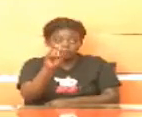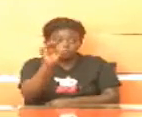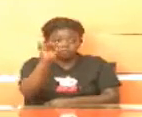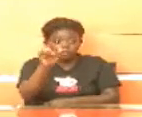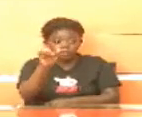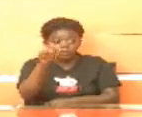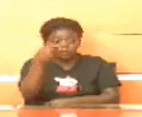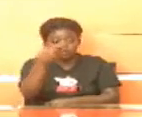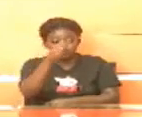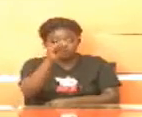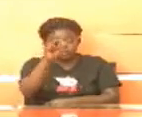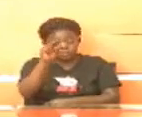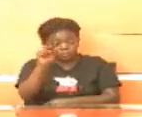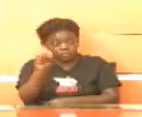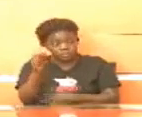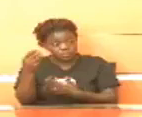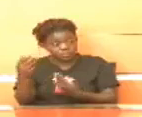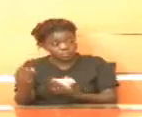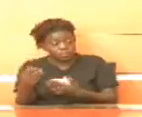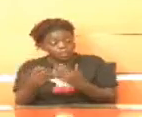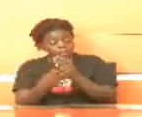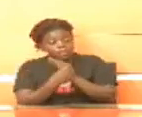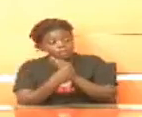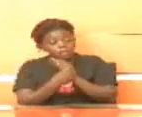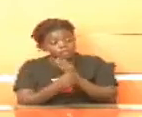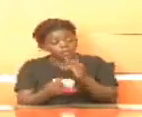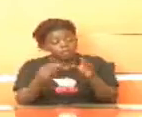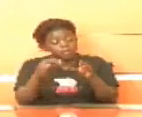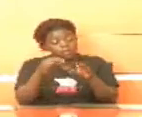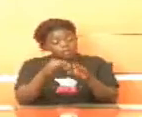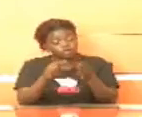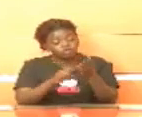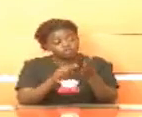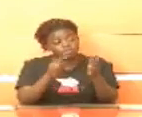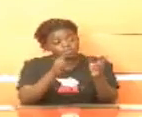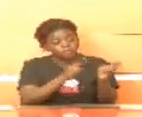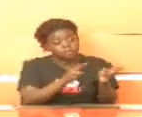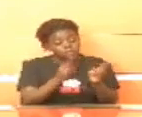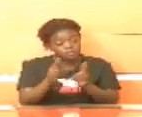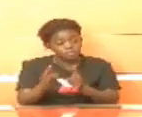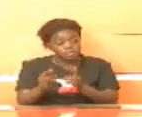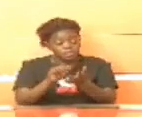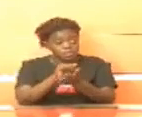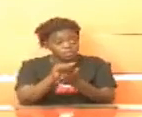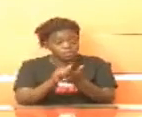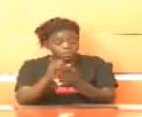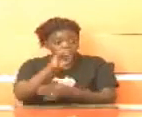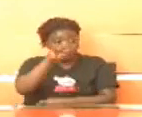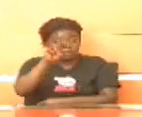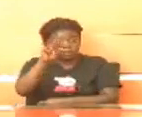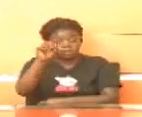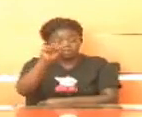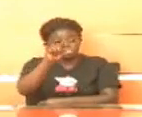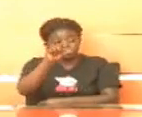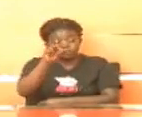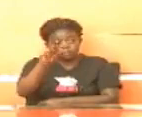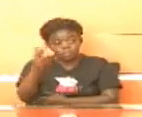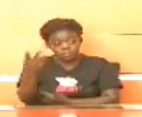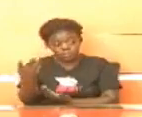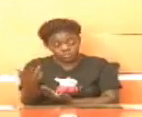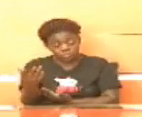ekyani kakati waliwo omukugu mu kujjanjabisa obutonde ye Julius Nyanzi wa Prof Bio